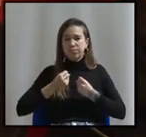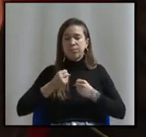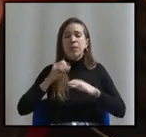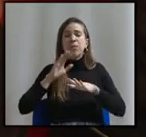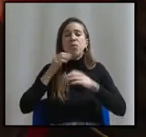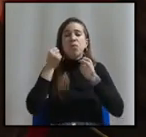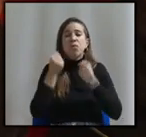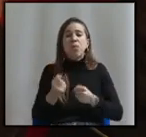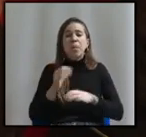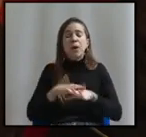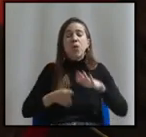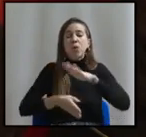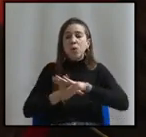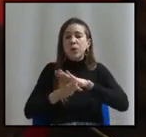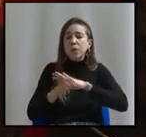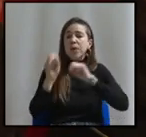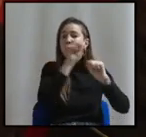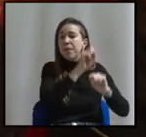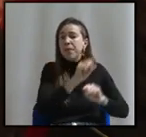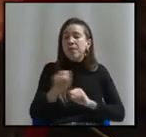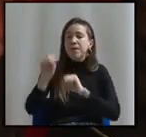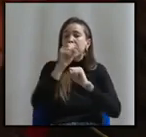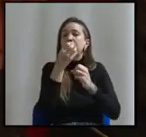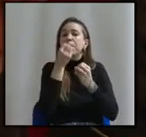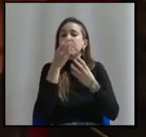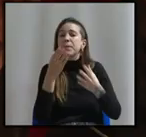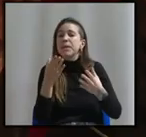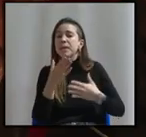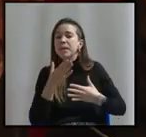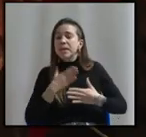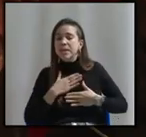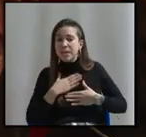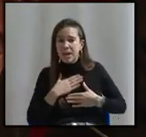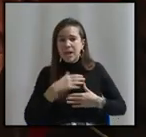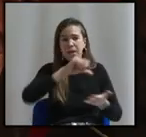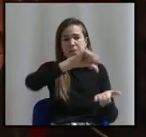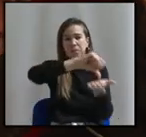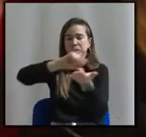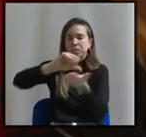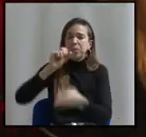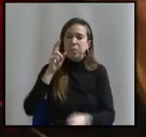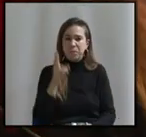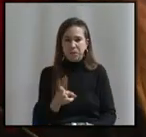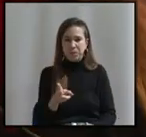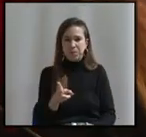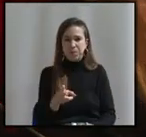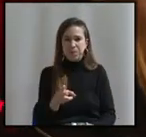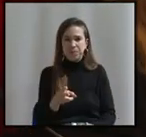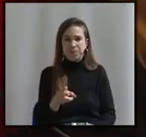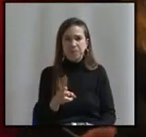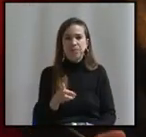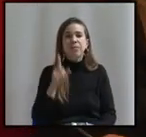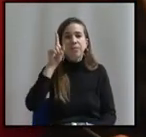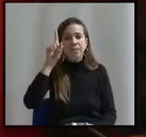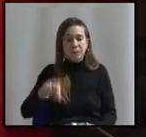continuar defensant el benestar dels biguetans i de les biguetanes. I escolti'm, és